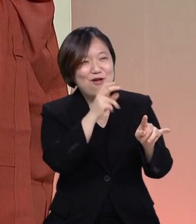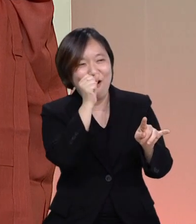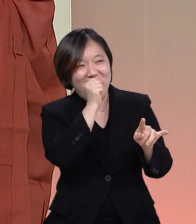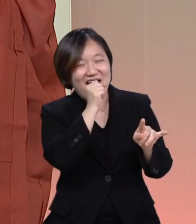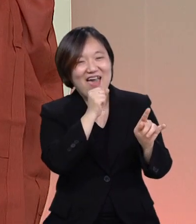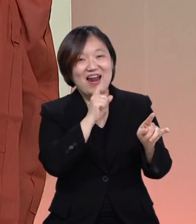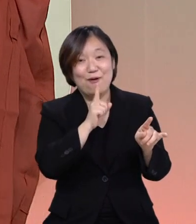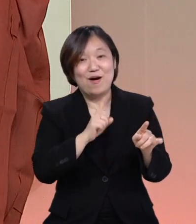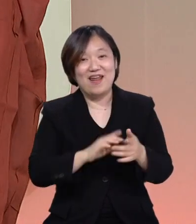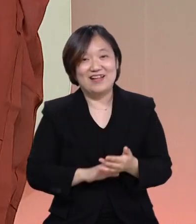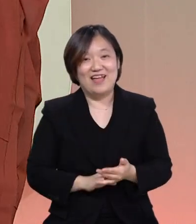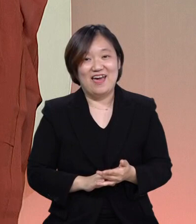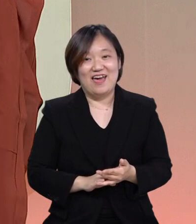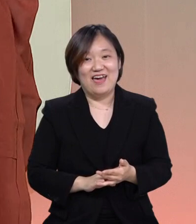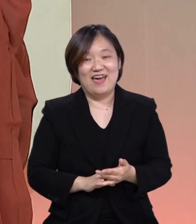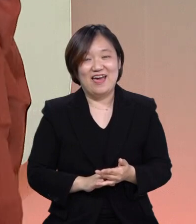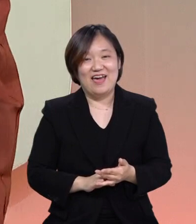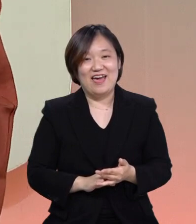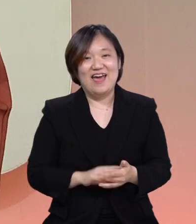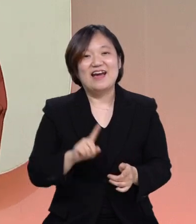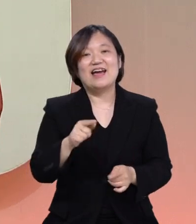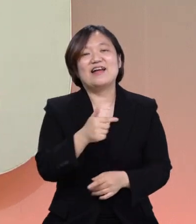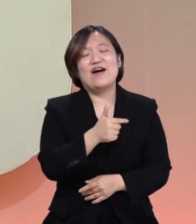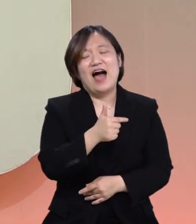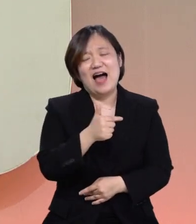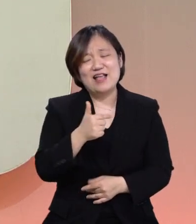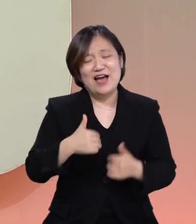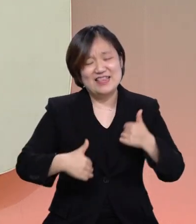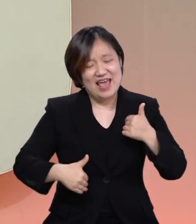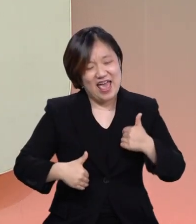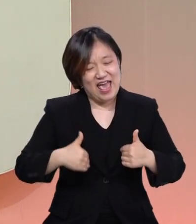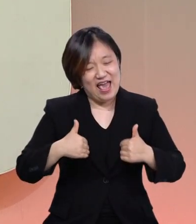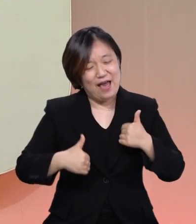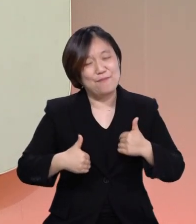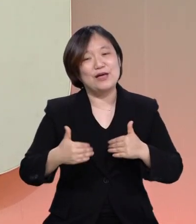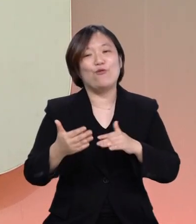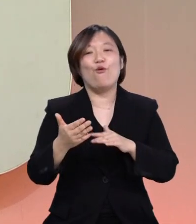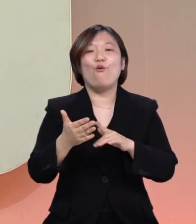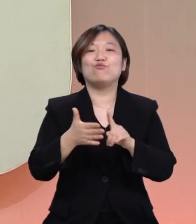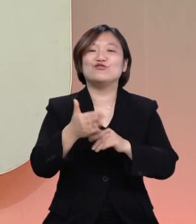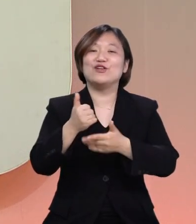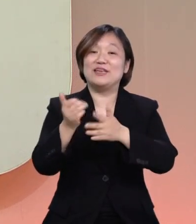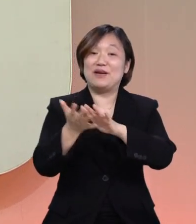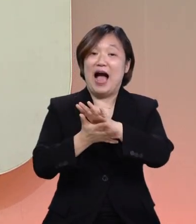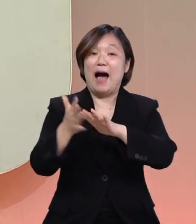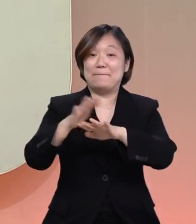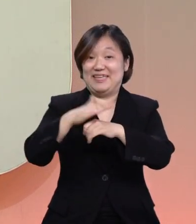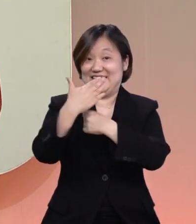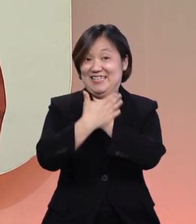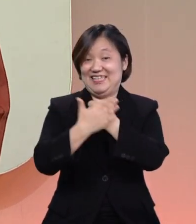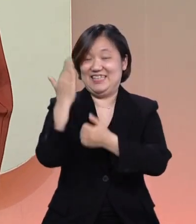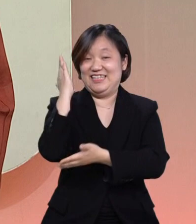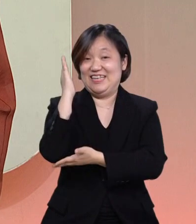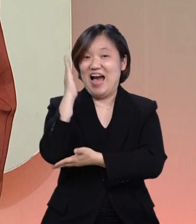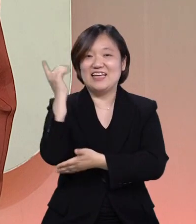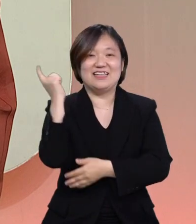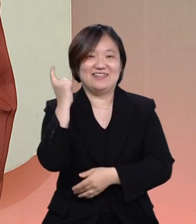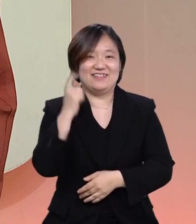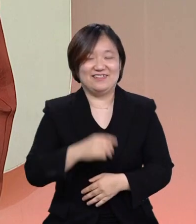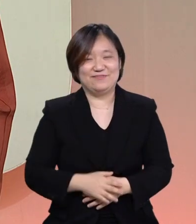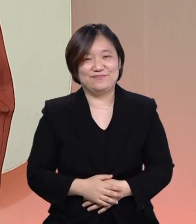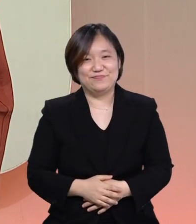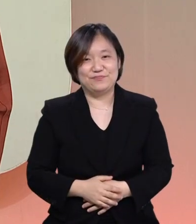하시면서 또 아주 재밌고 놀라운 카피 이야기를 전해 주셨어요 이제 이분께서 하시는